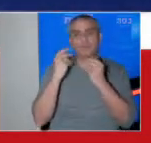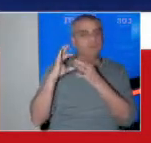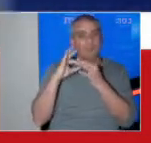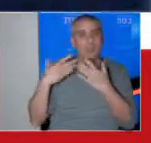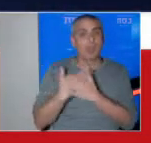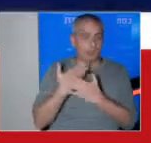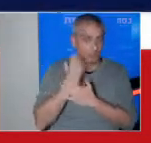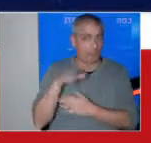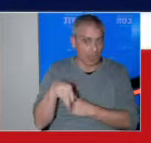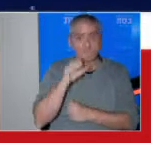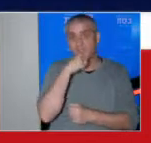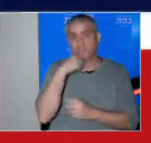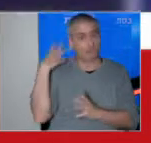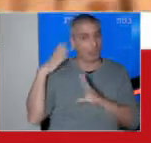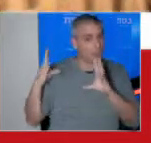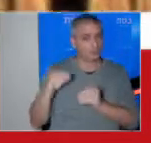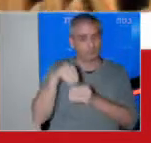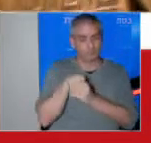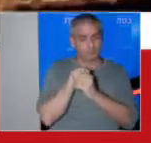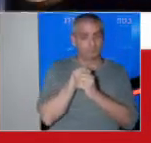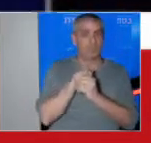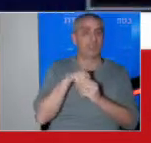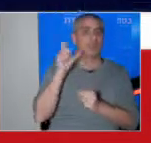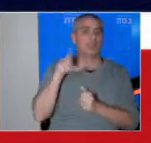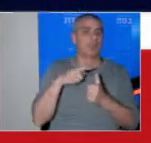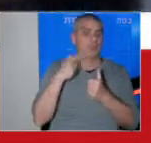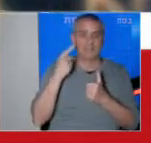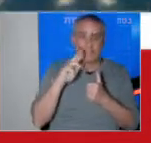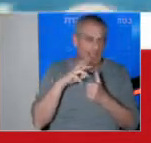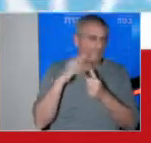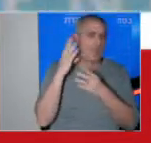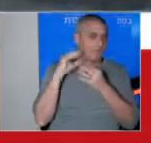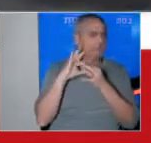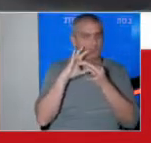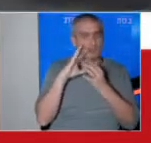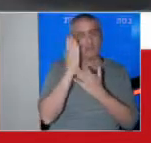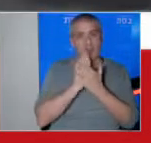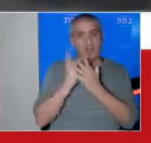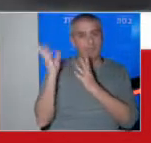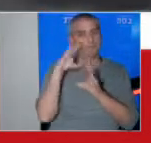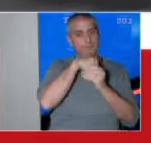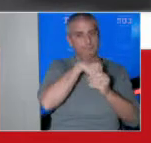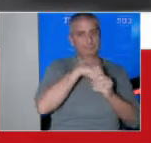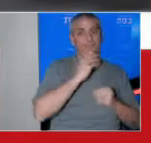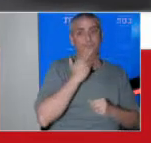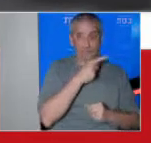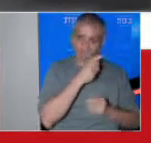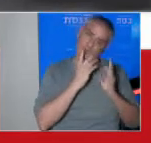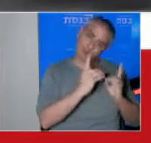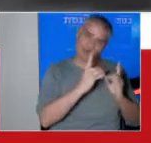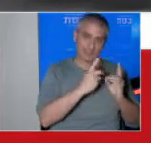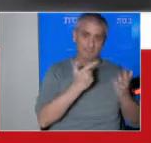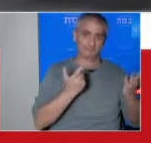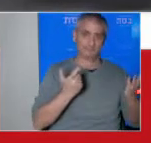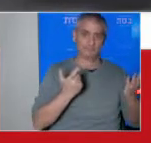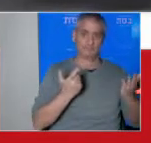סדרות חדשות גם, וגם ישנות, כמו אנטומיה של גריי, ועוד ועוד סדרות, אז חלק מהתכנים האלה יגיעו גם לישראל דרך